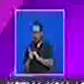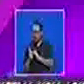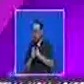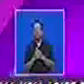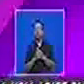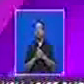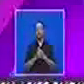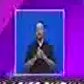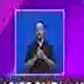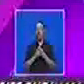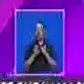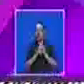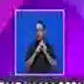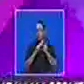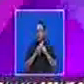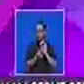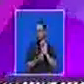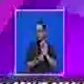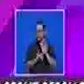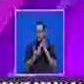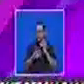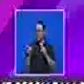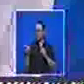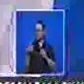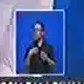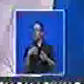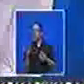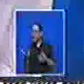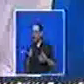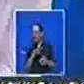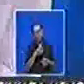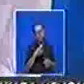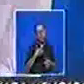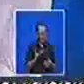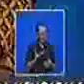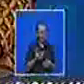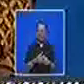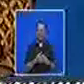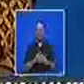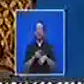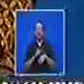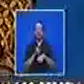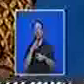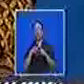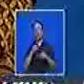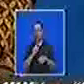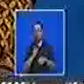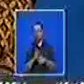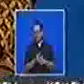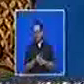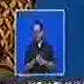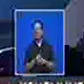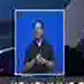kasus, kemudian menanggapi studi kasus dengan durasi 1,5 menit. Selanjutnya masing-masing pasangan calon akan saling menanggapi